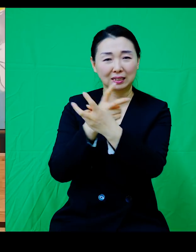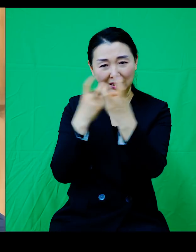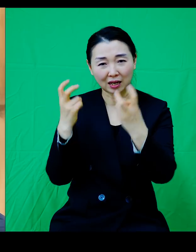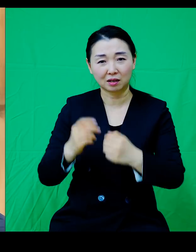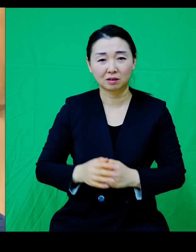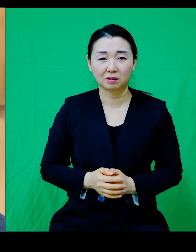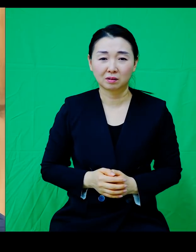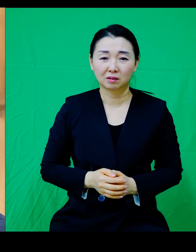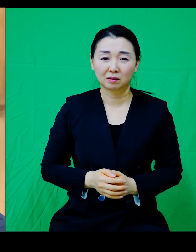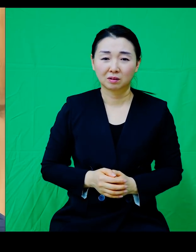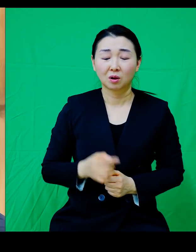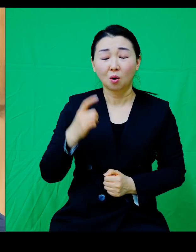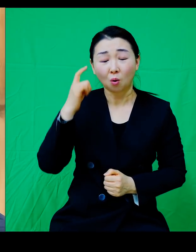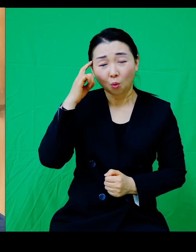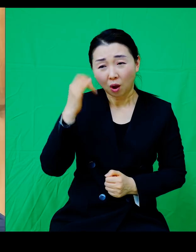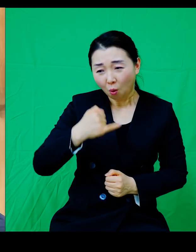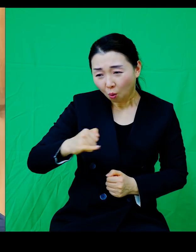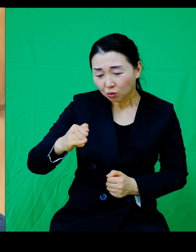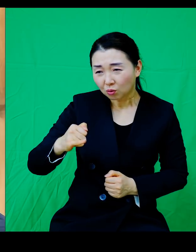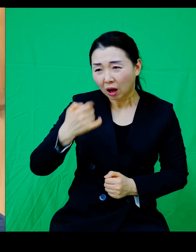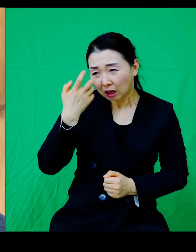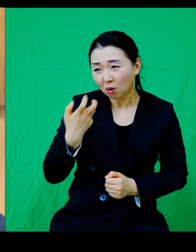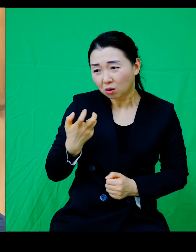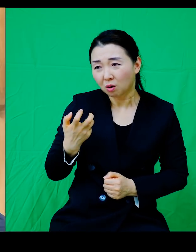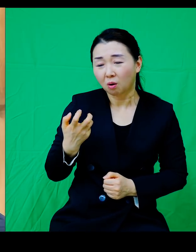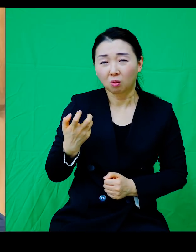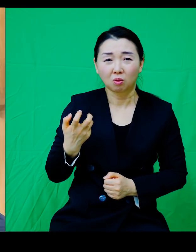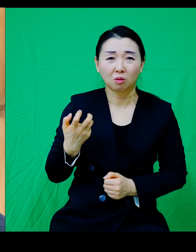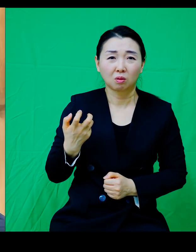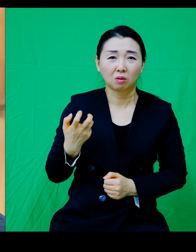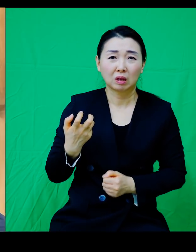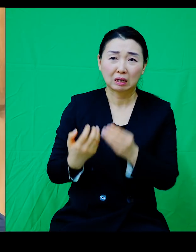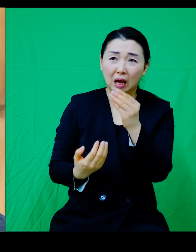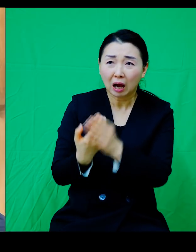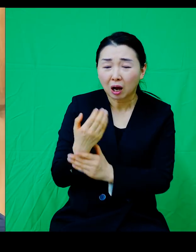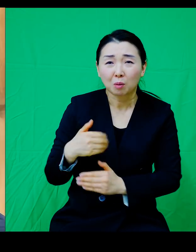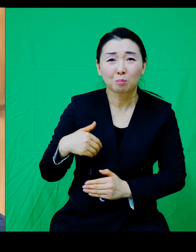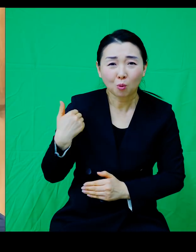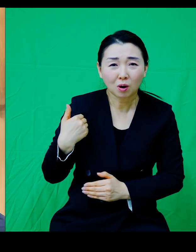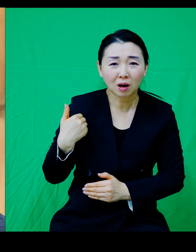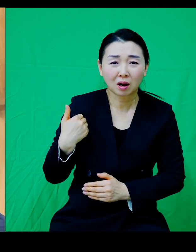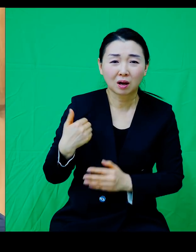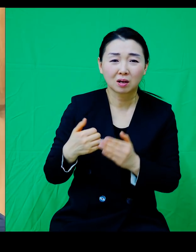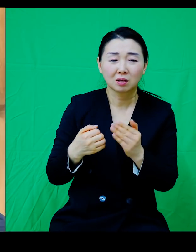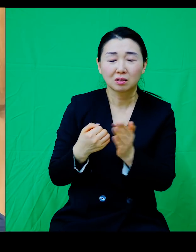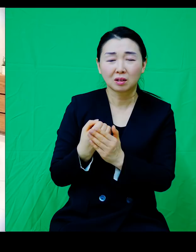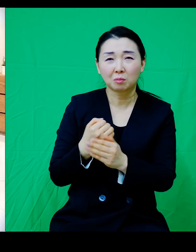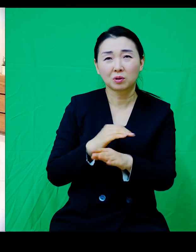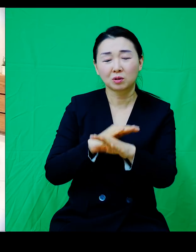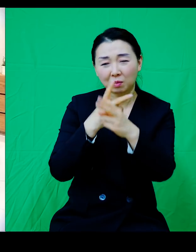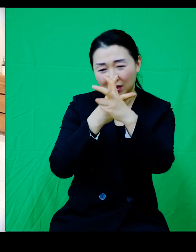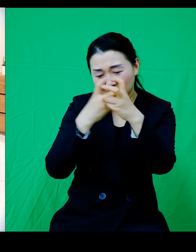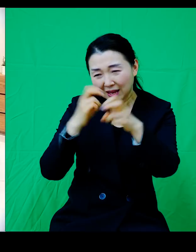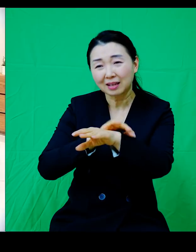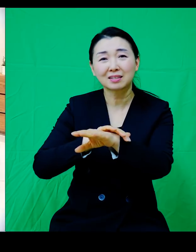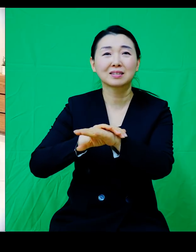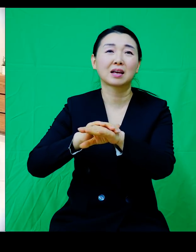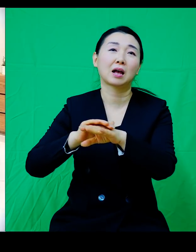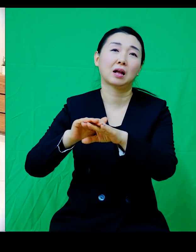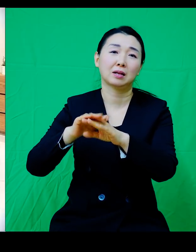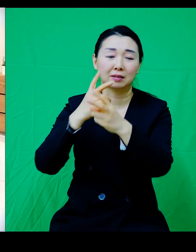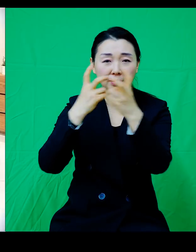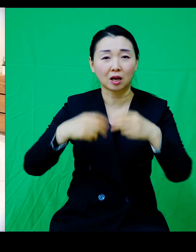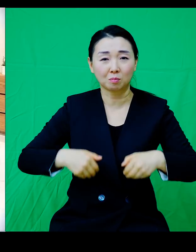이제 언제 경련할지 모르는 거에 대한 아. 그런 것 때문에 수면의 질이 뇌전증에 굉장히 중요하거든요. 네. 그래서 수면의